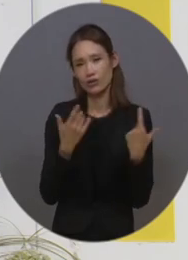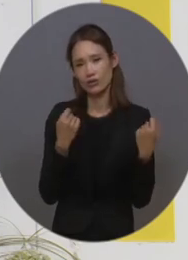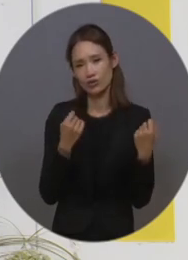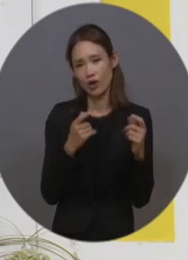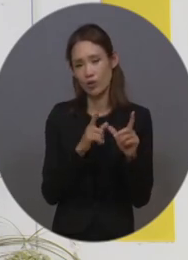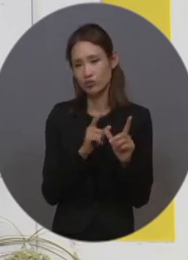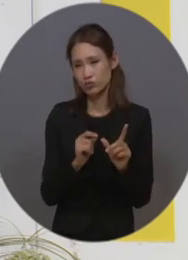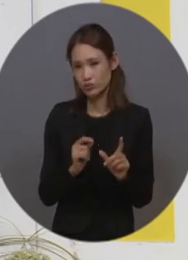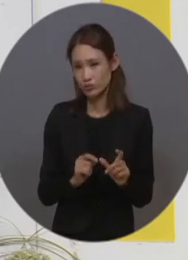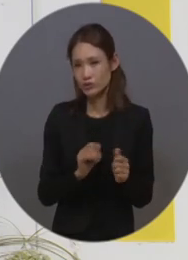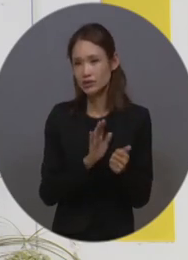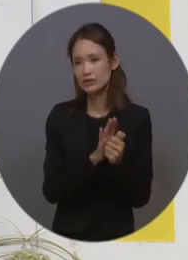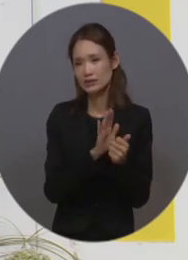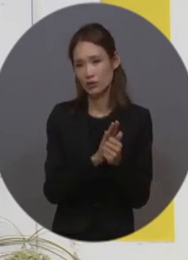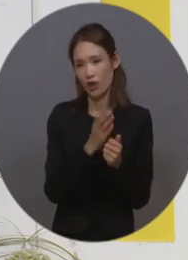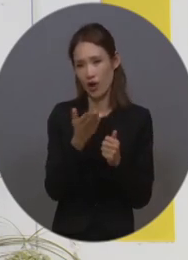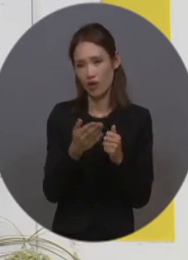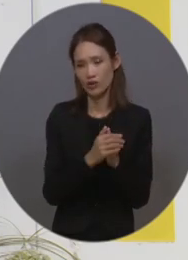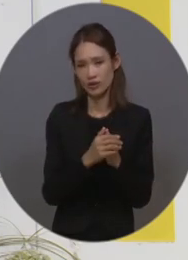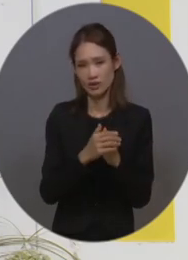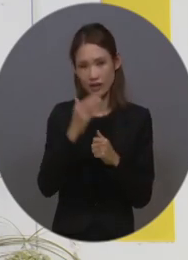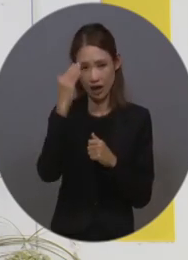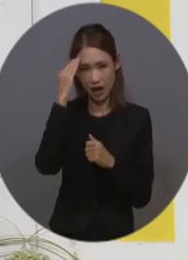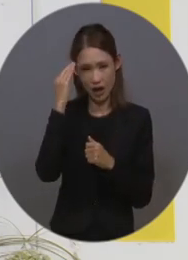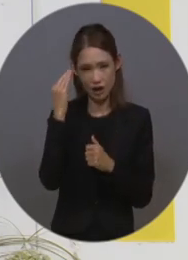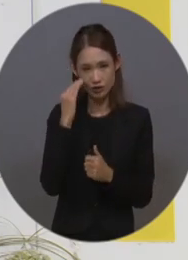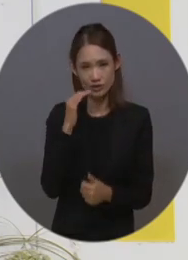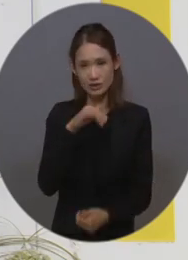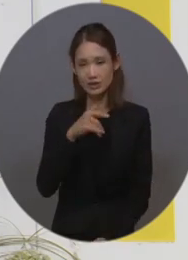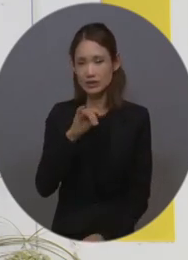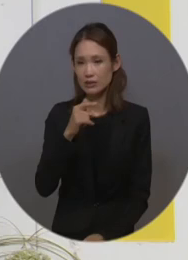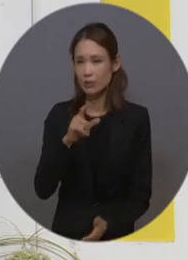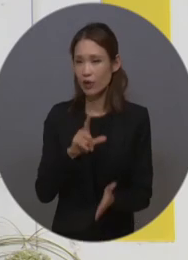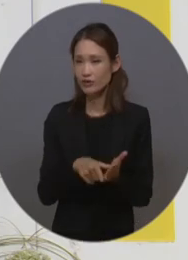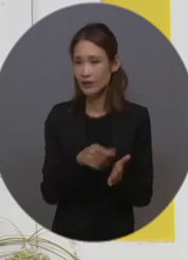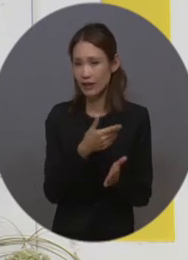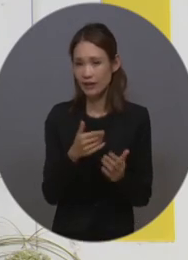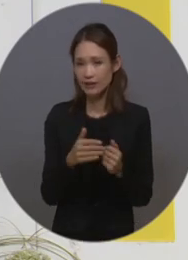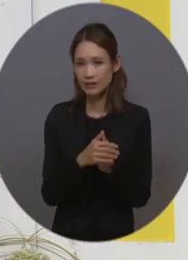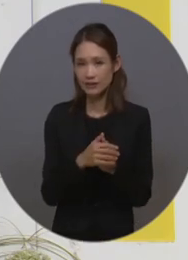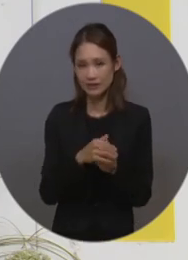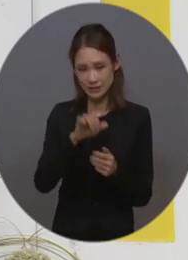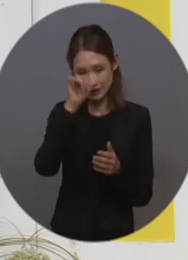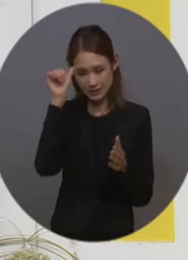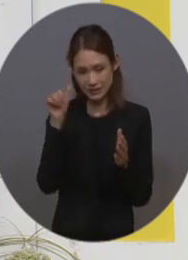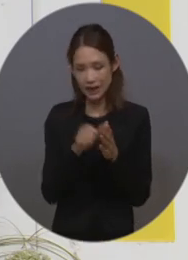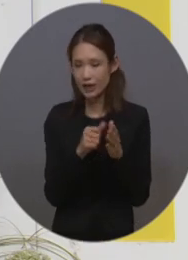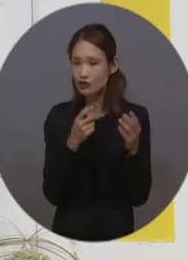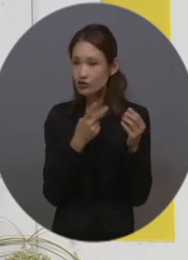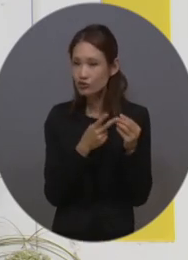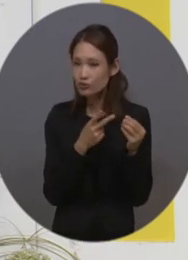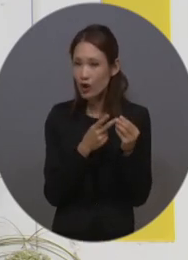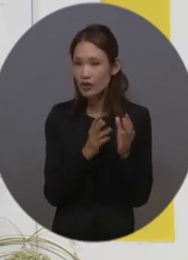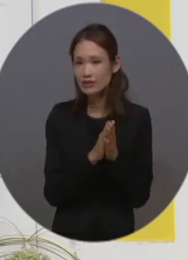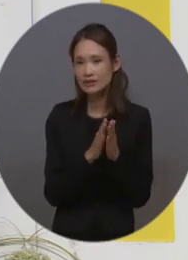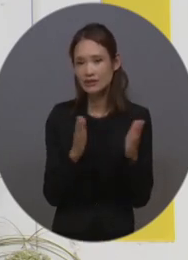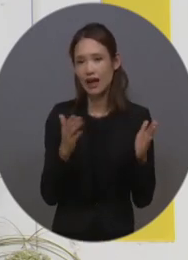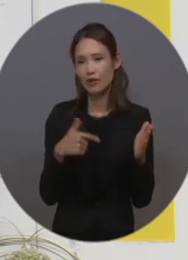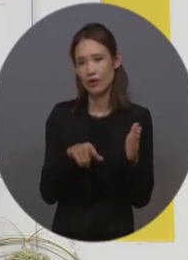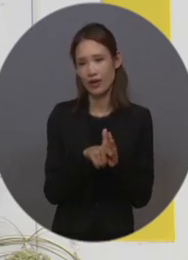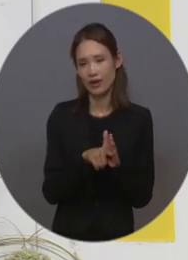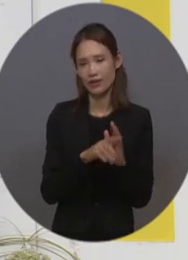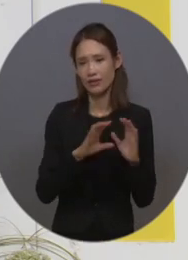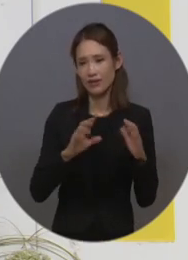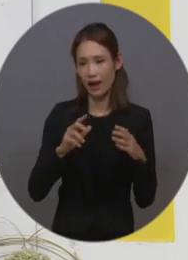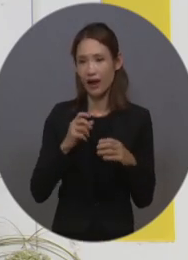국가에서 지원을 해서 한국이 실버 세대들이 소위 인생 제2모작을 네. 할 수 있는 그런 나라를 만들어야 될 것